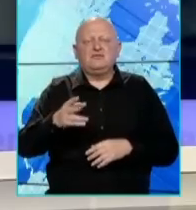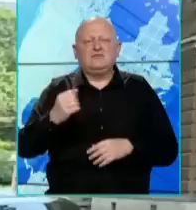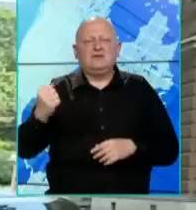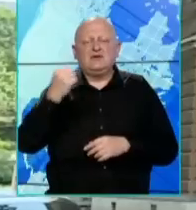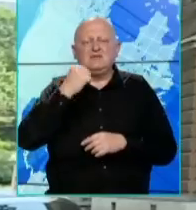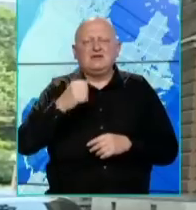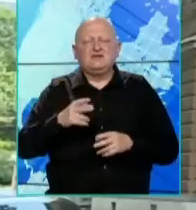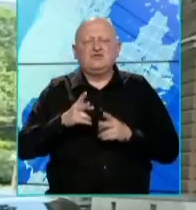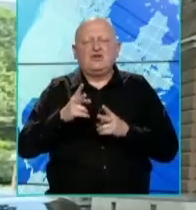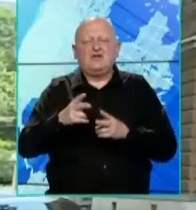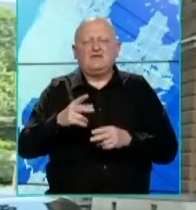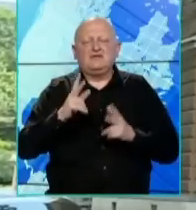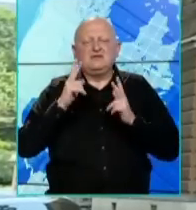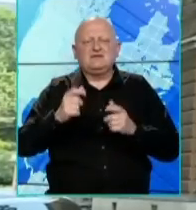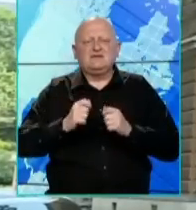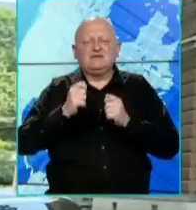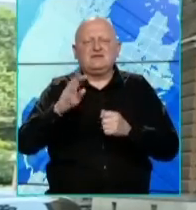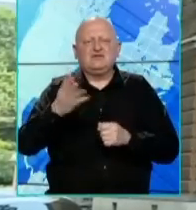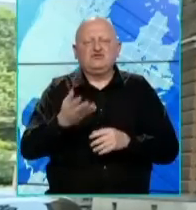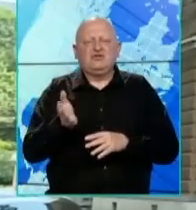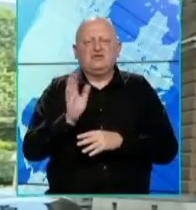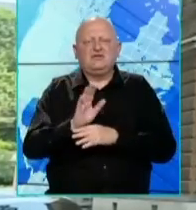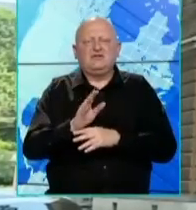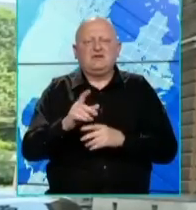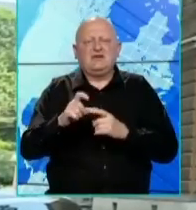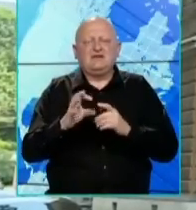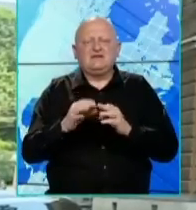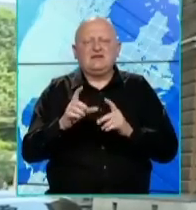kriminalizaciju klevete. Zahtjev je podnijelo 14 zastupnika iz